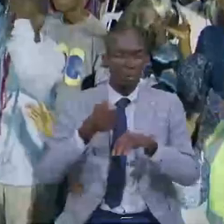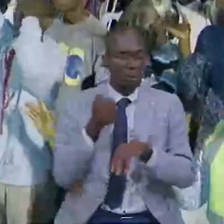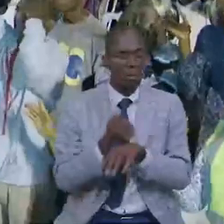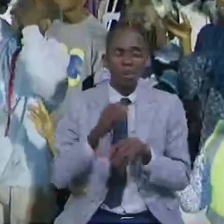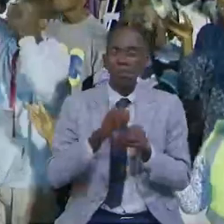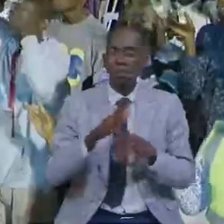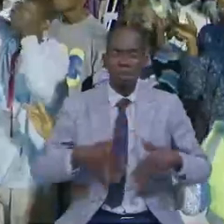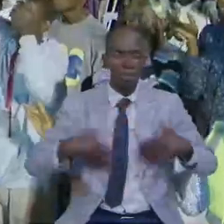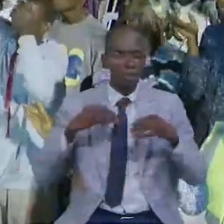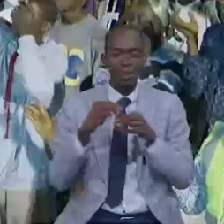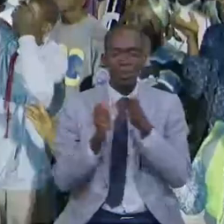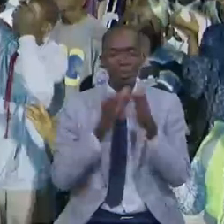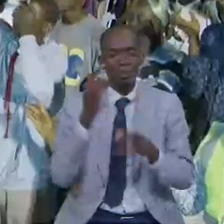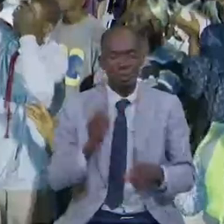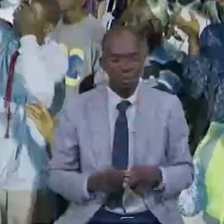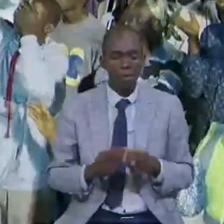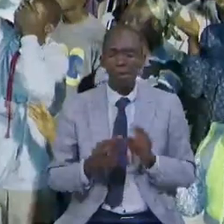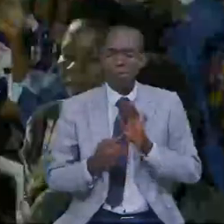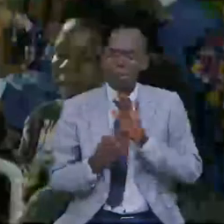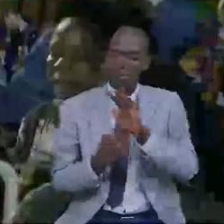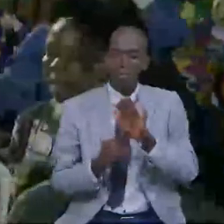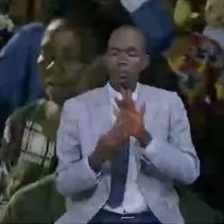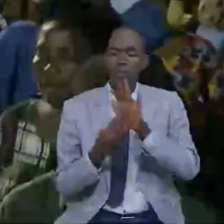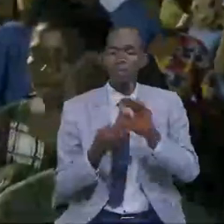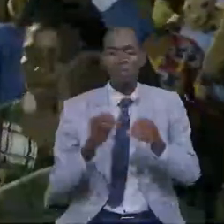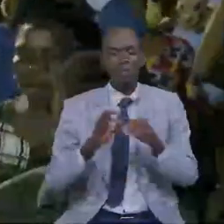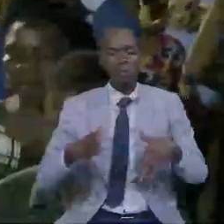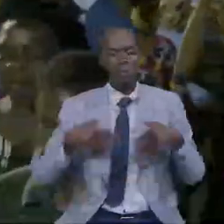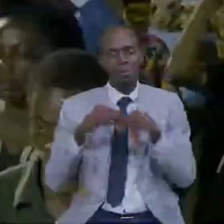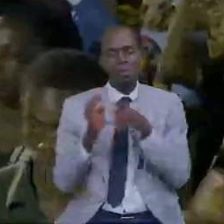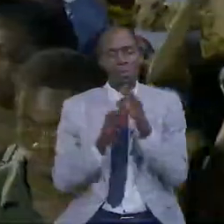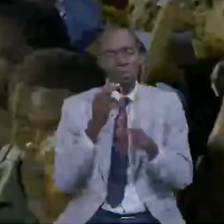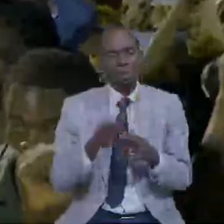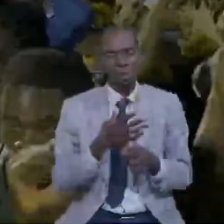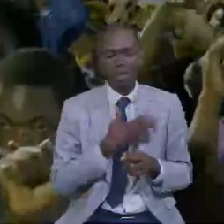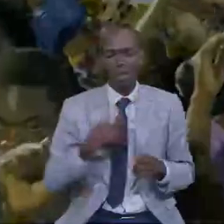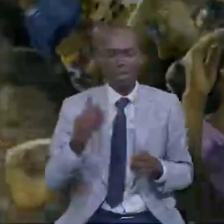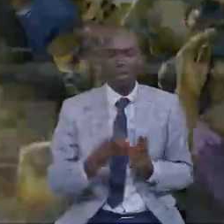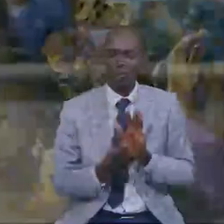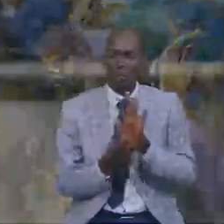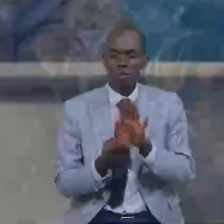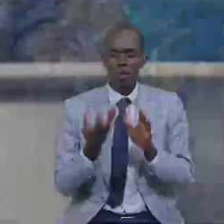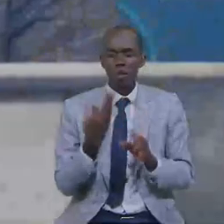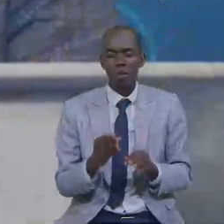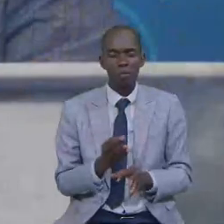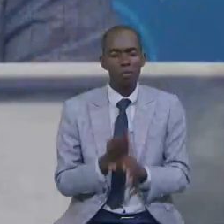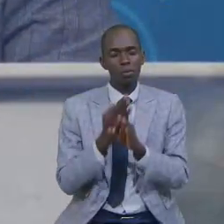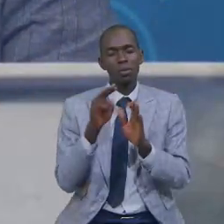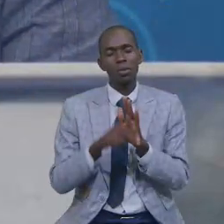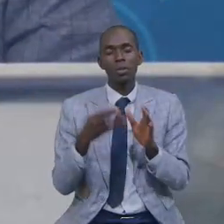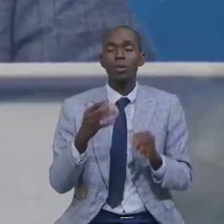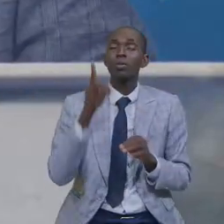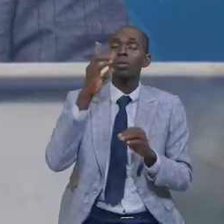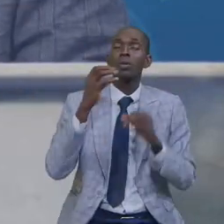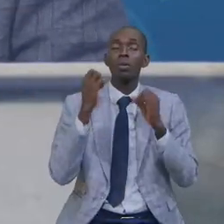confirmation dans ta vie manifestation dans ta vie et la démonstration de la fileté de